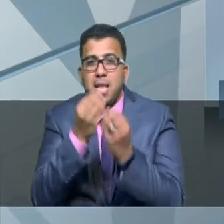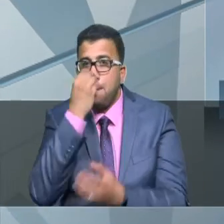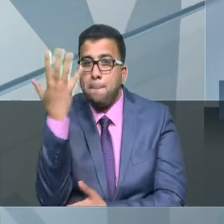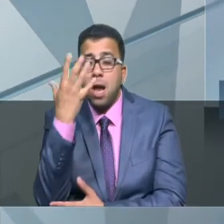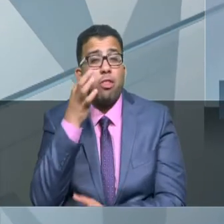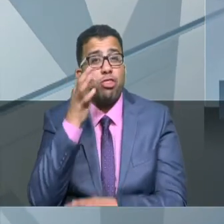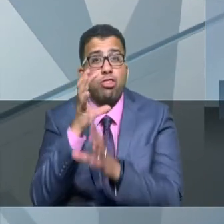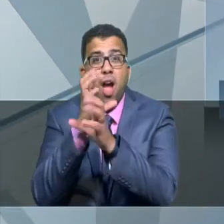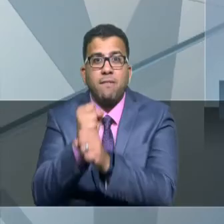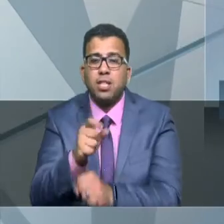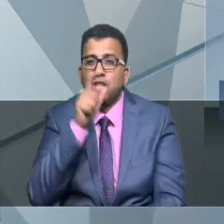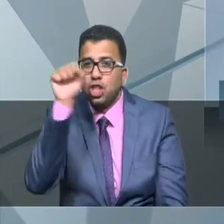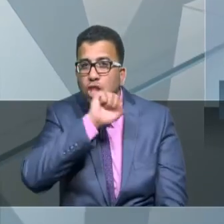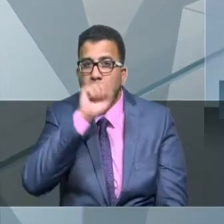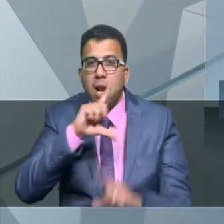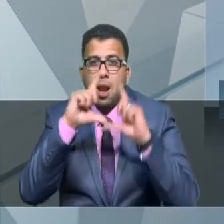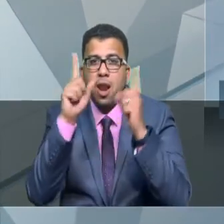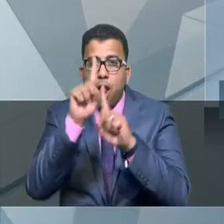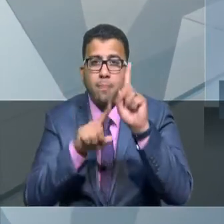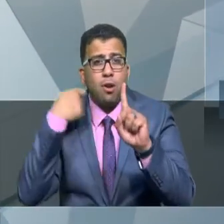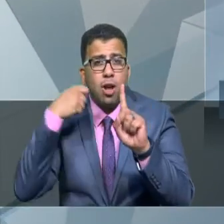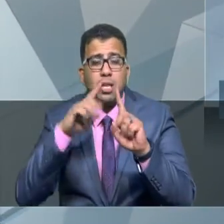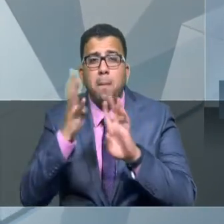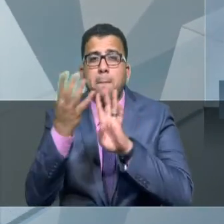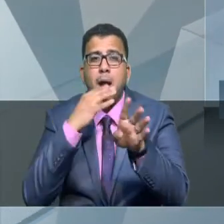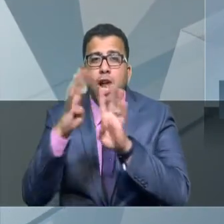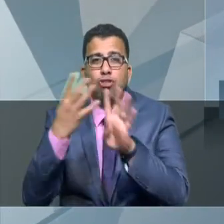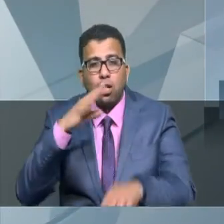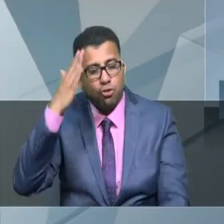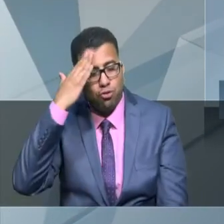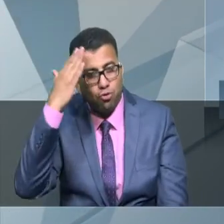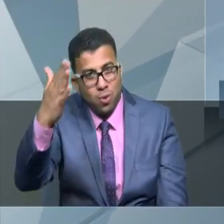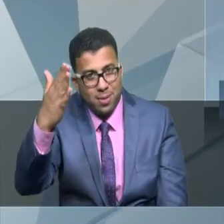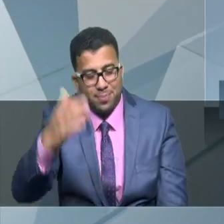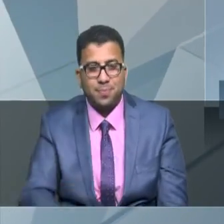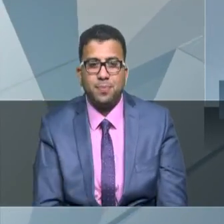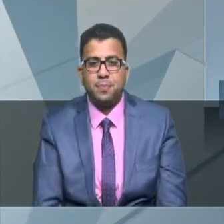الطبيعية في الشارقة، نائب رئيس اللجنة العليا المنظمة للمهرجان. شكرا لك على هذه الإفادة.